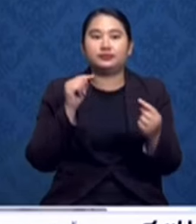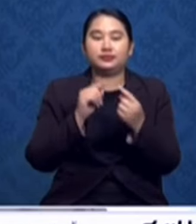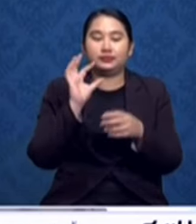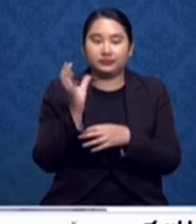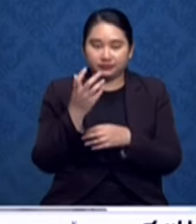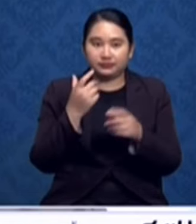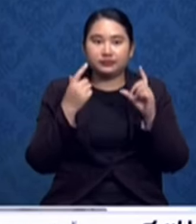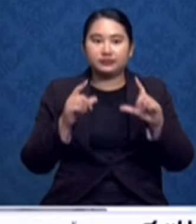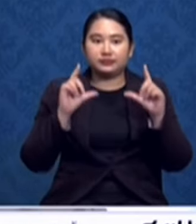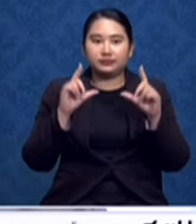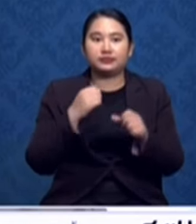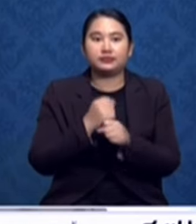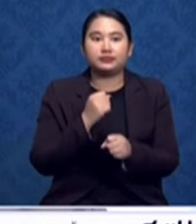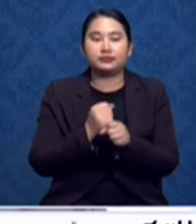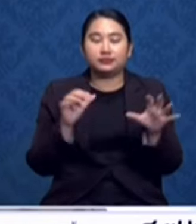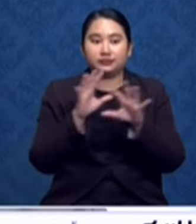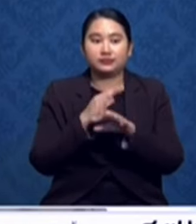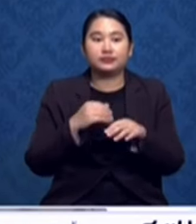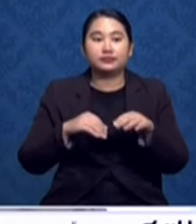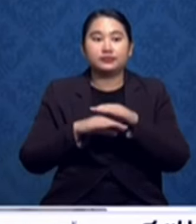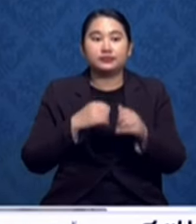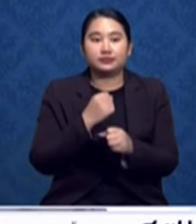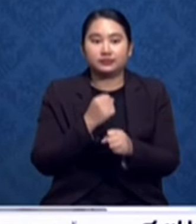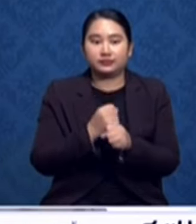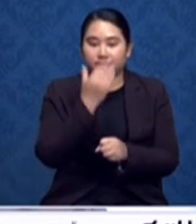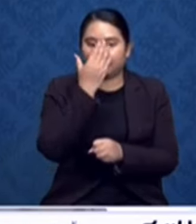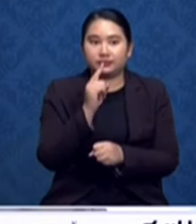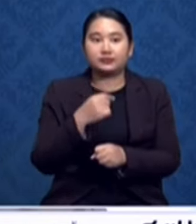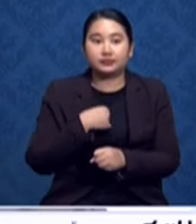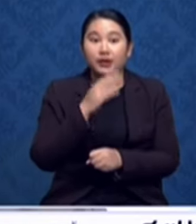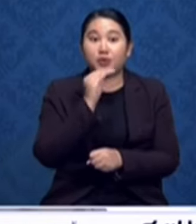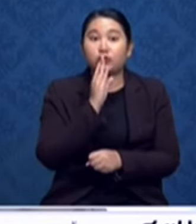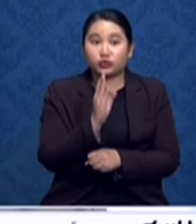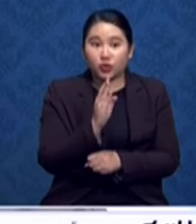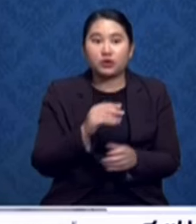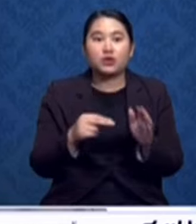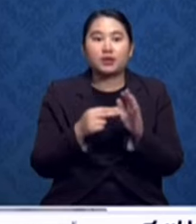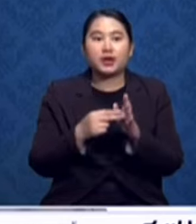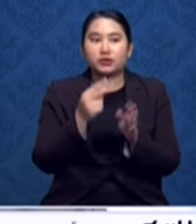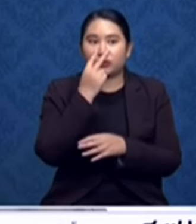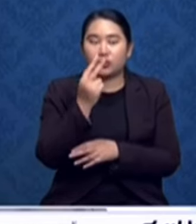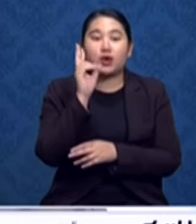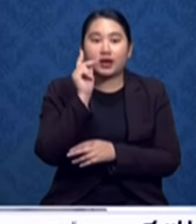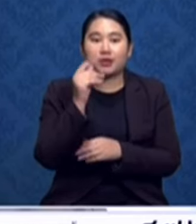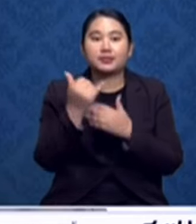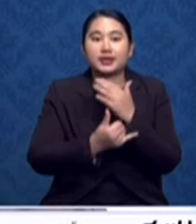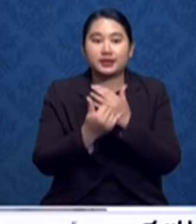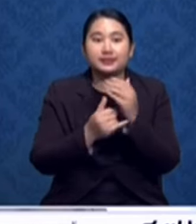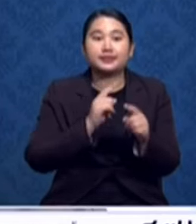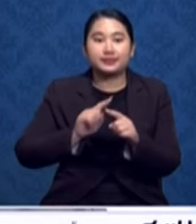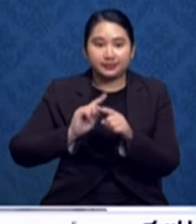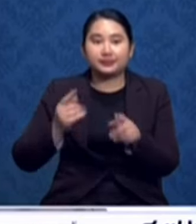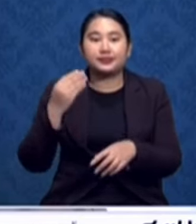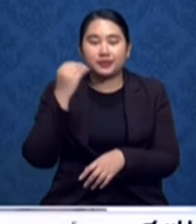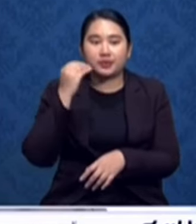เนี่ยให้วันนึงมันเป็นเหมือน HSK World เพราะผมเองเนี่ยก็พูดตามตรงครับก็ไม่ต่างดูช่องข่าวต่างประเทศค่อนข้